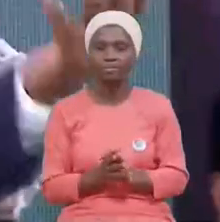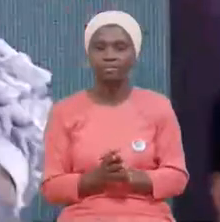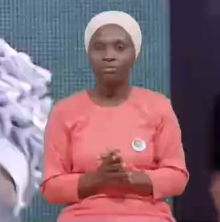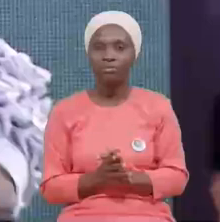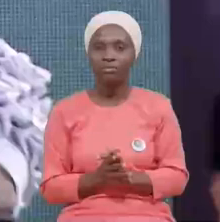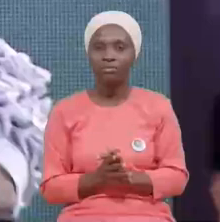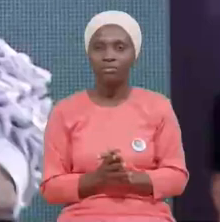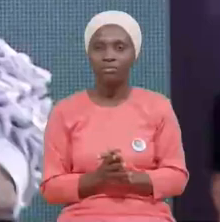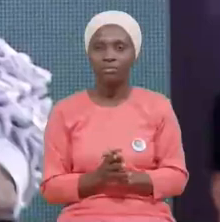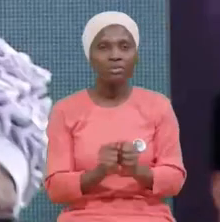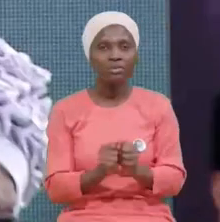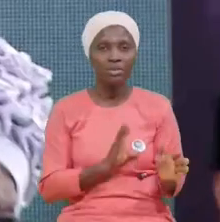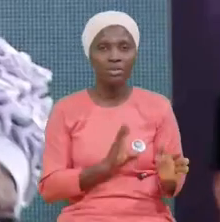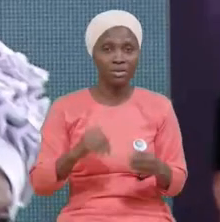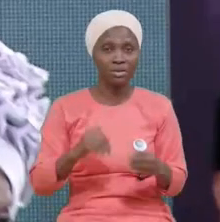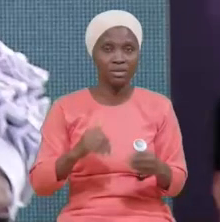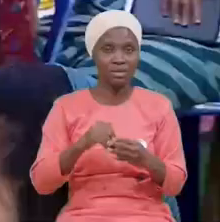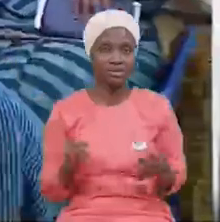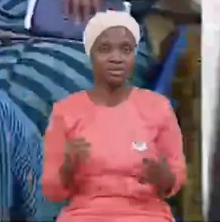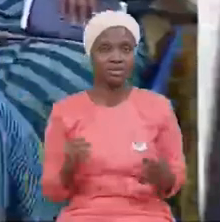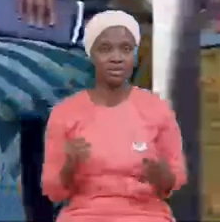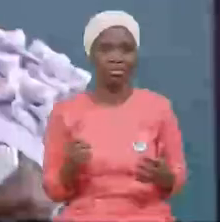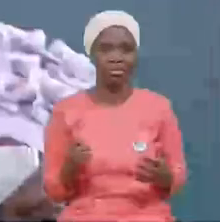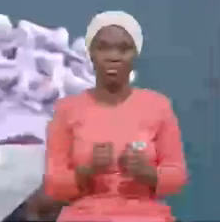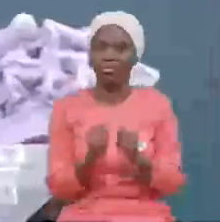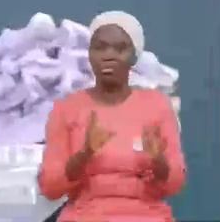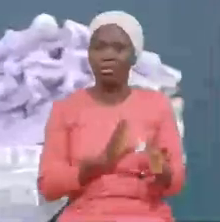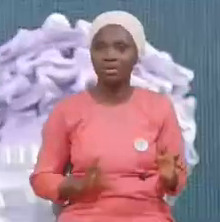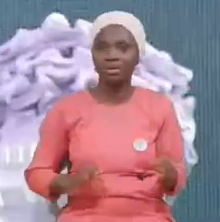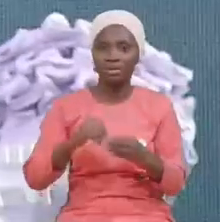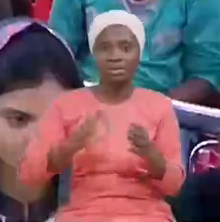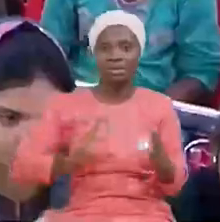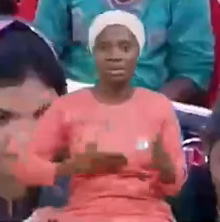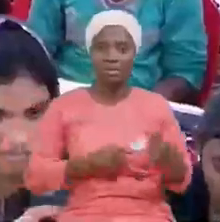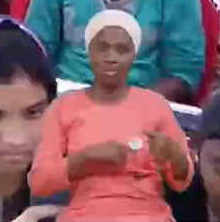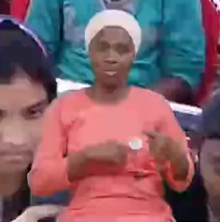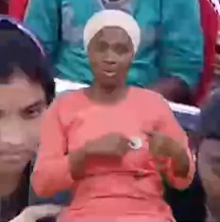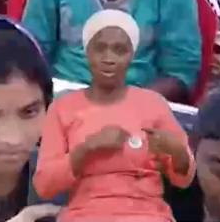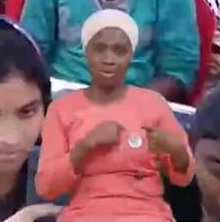Sans Christ, je ne suis rien. Dans nos cœurs,